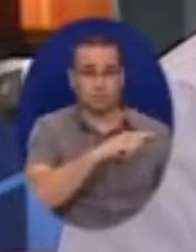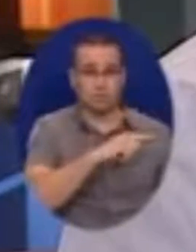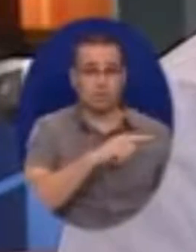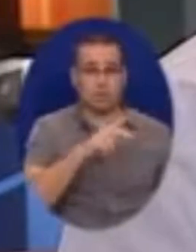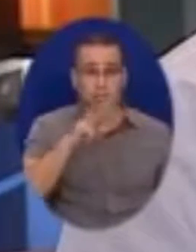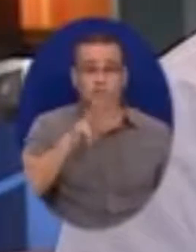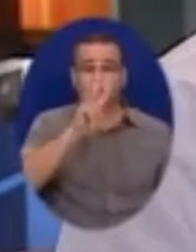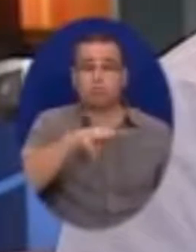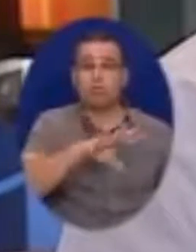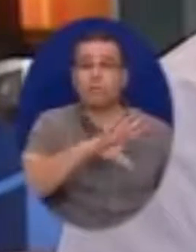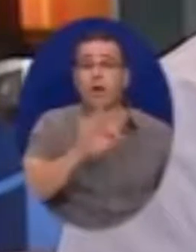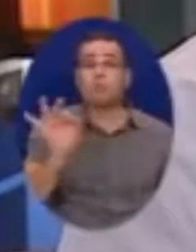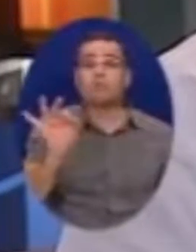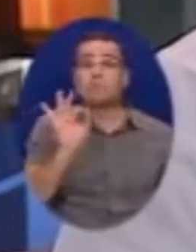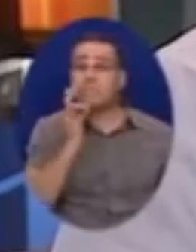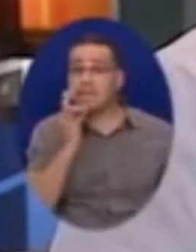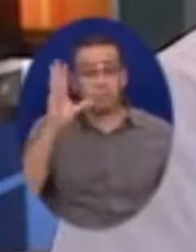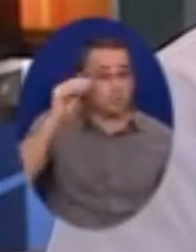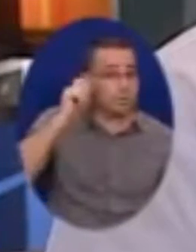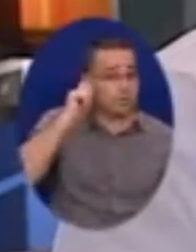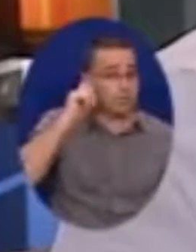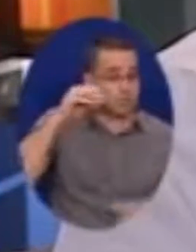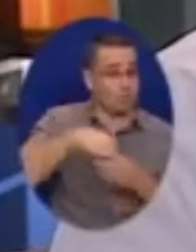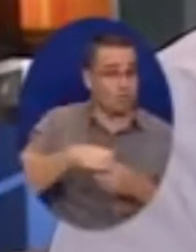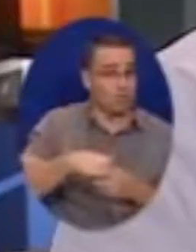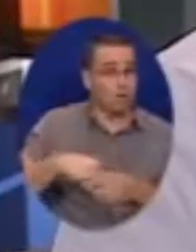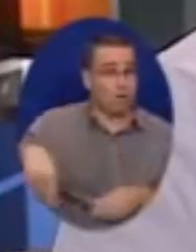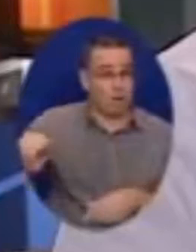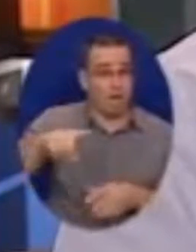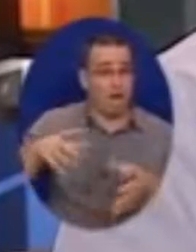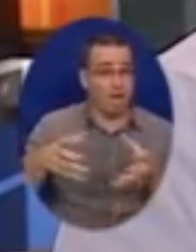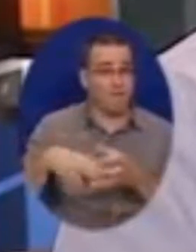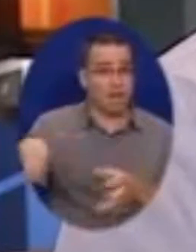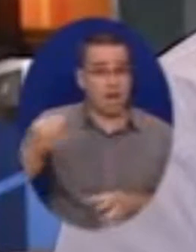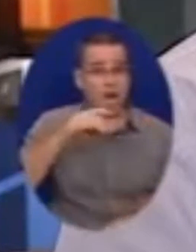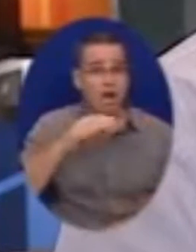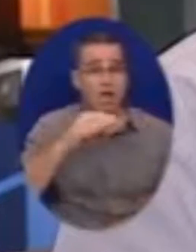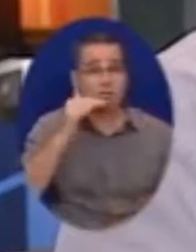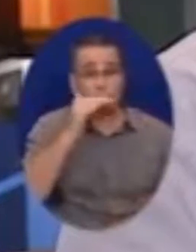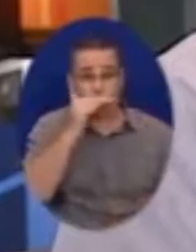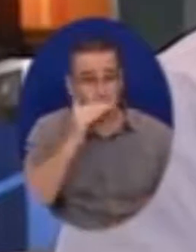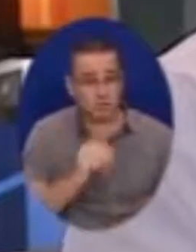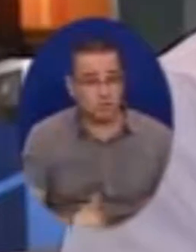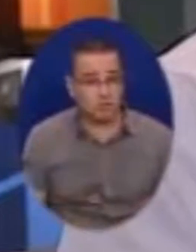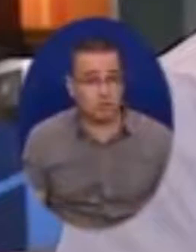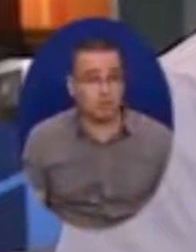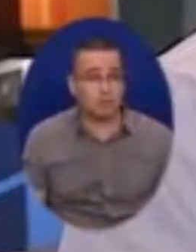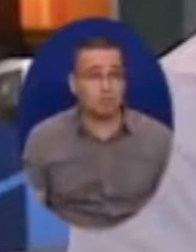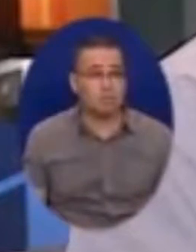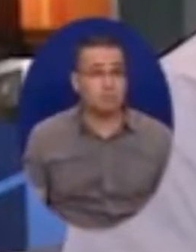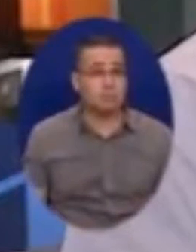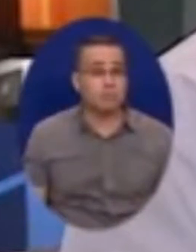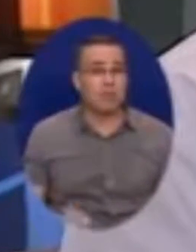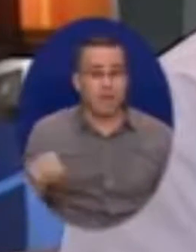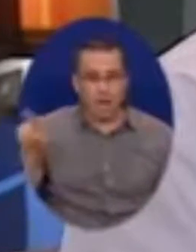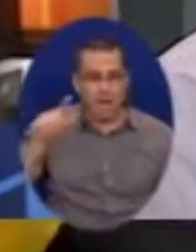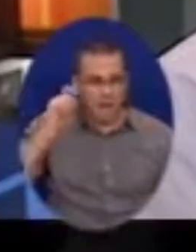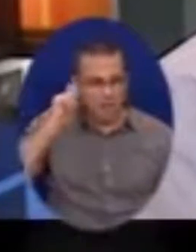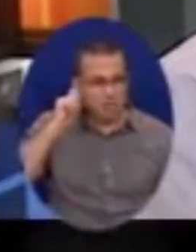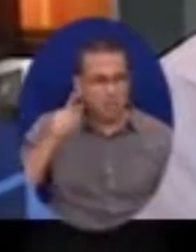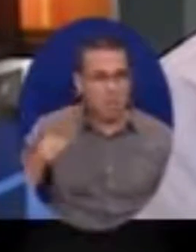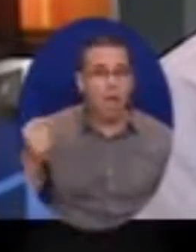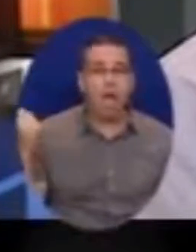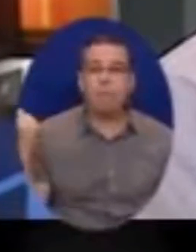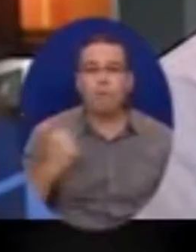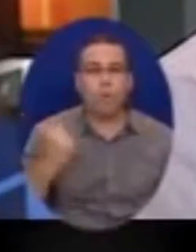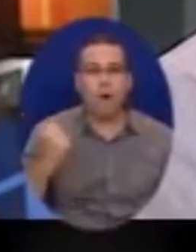3,500 צעירים וצעירות מהחברה הדרוזית. מה שמאוד בולט בתוכנית הזו, זה אנשים. אנשים הם כוח